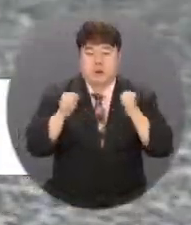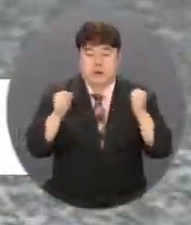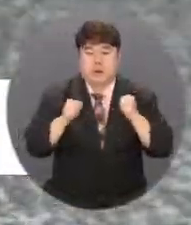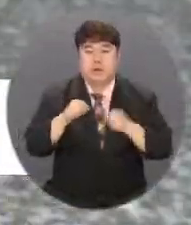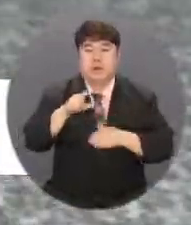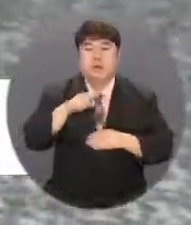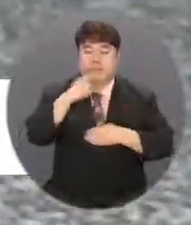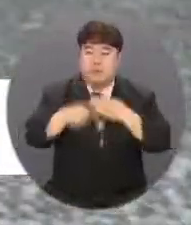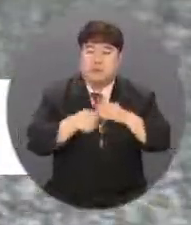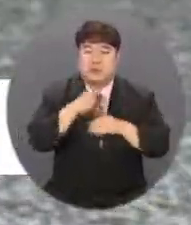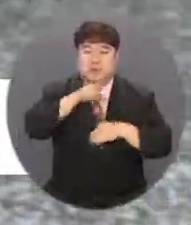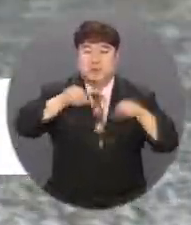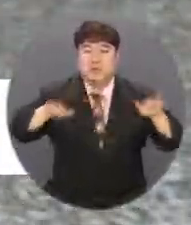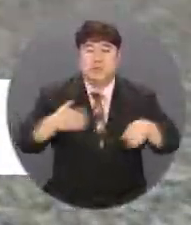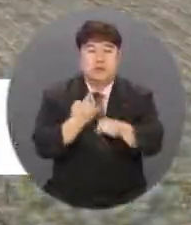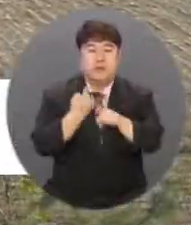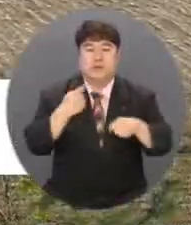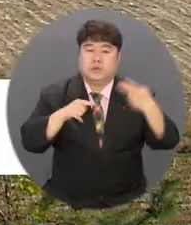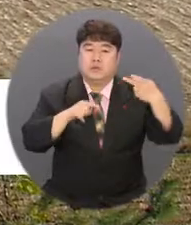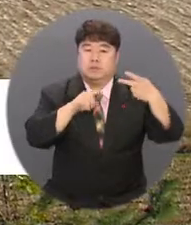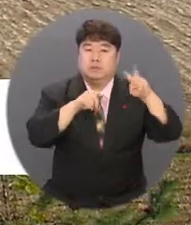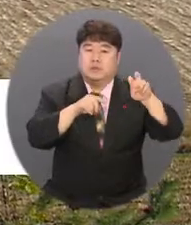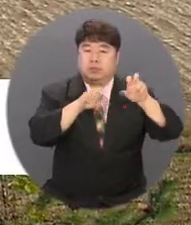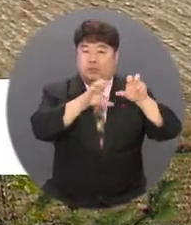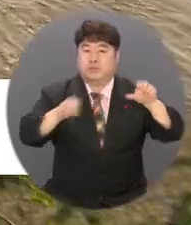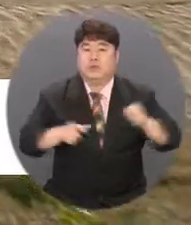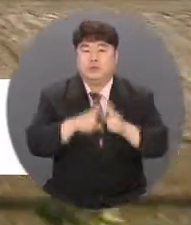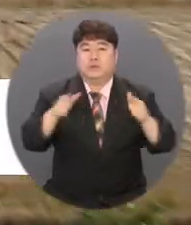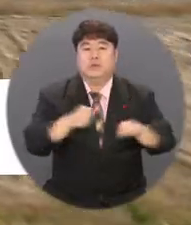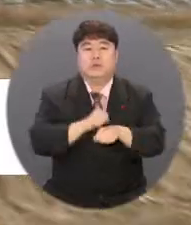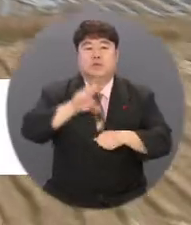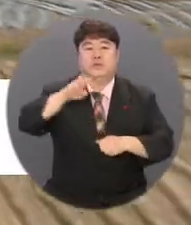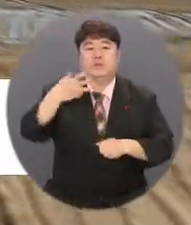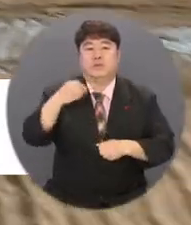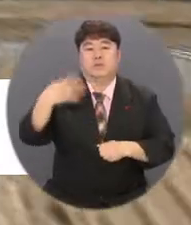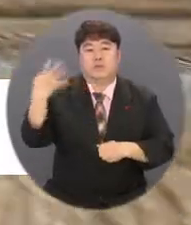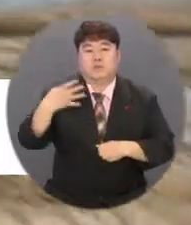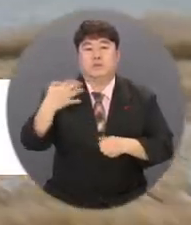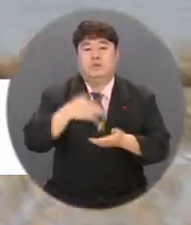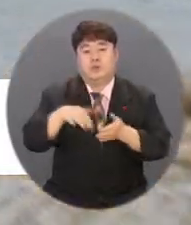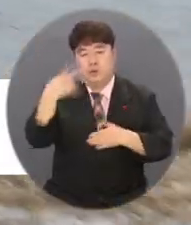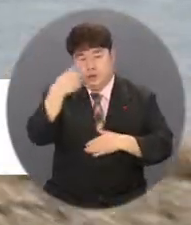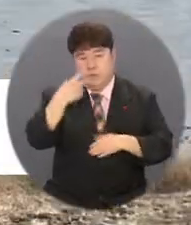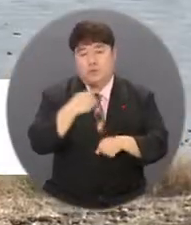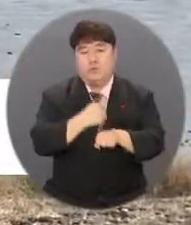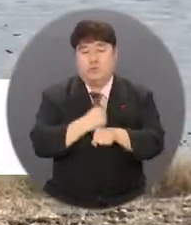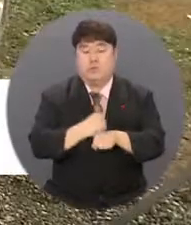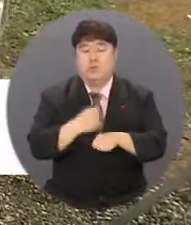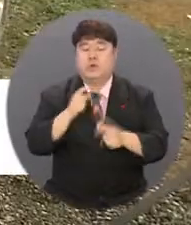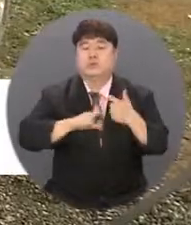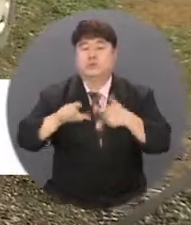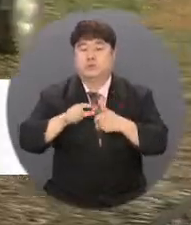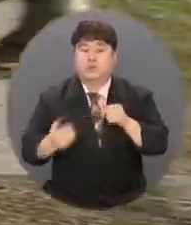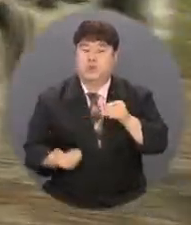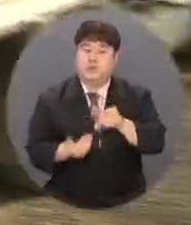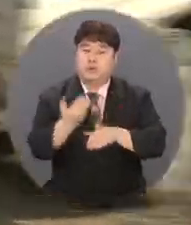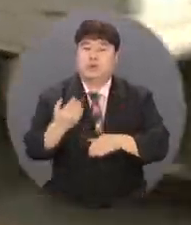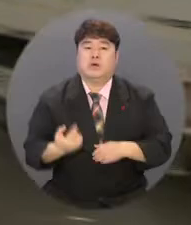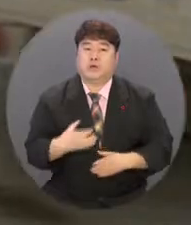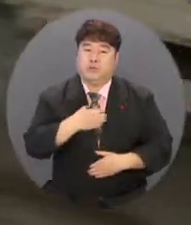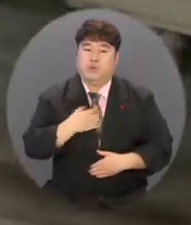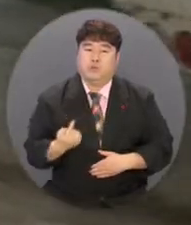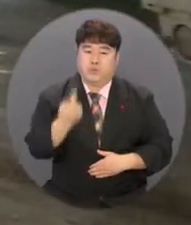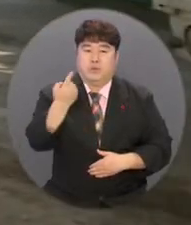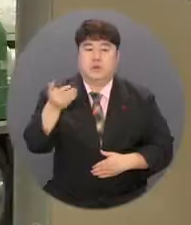지난해보다 25% 늘어난 28만 4천여 마리가 관찰되는 등 추가 발생 위험도 높은 상태.